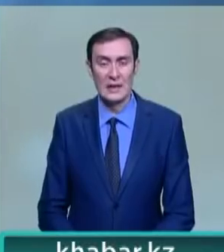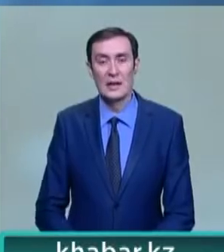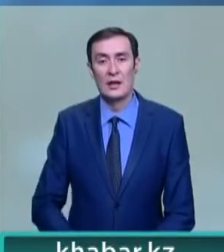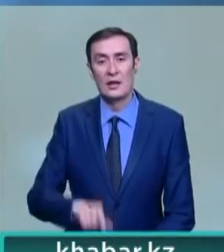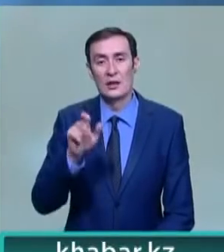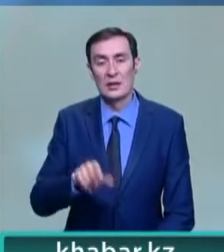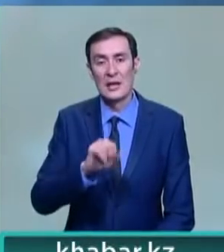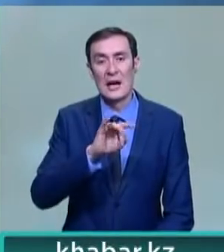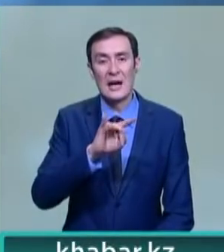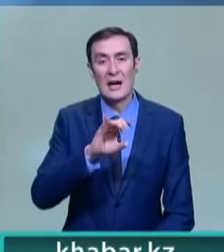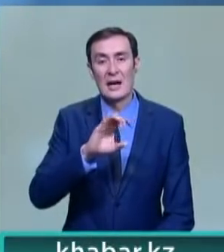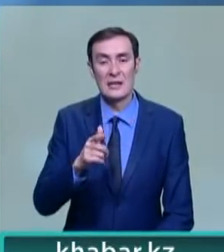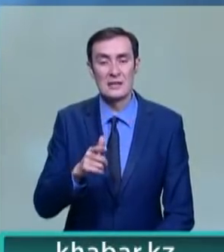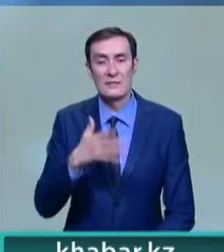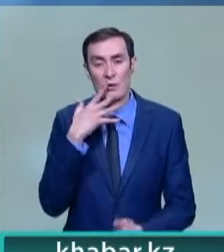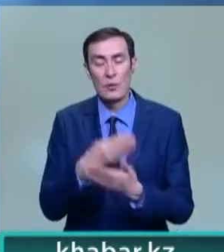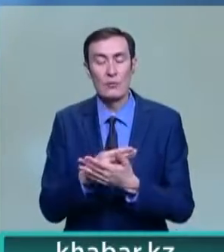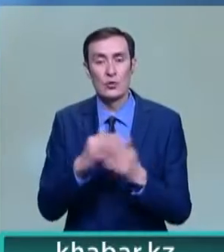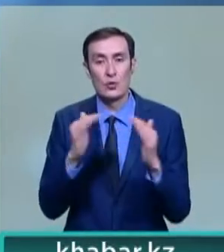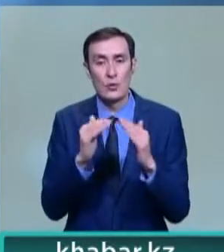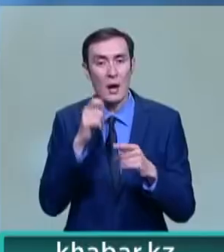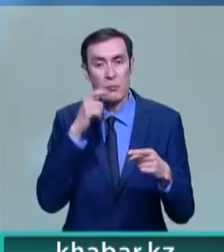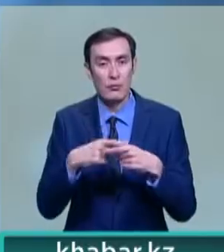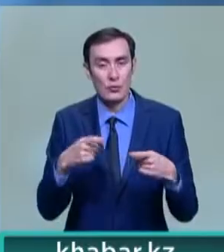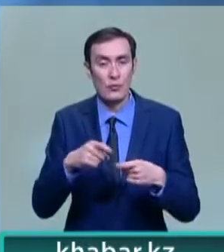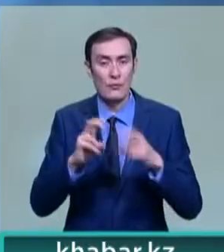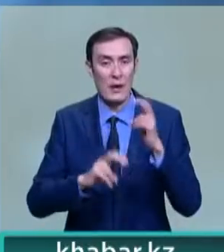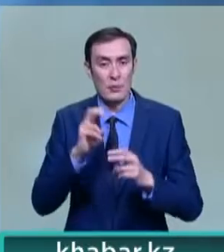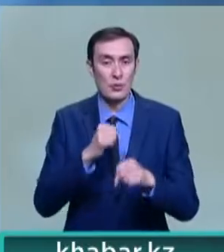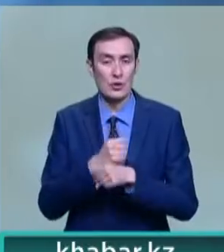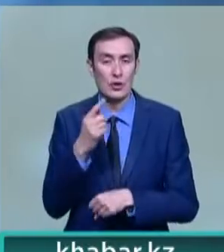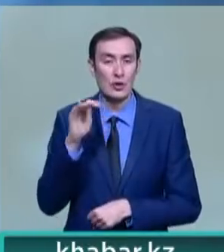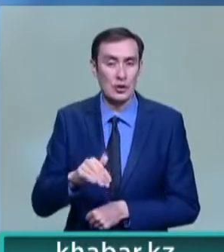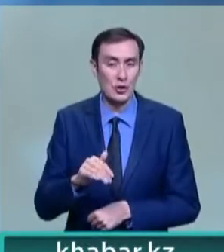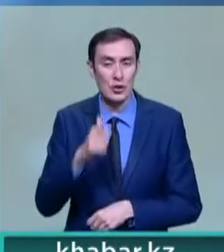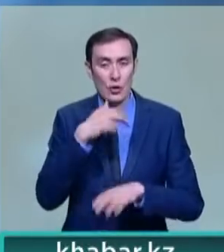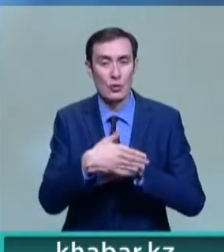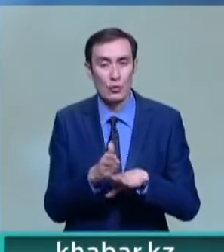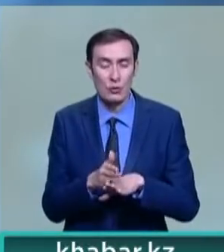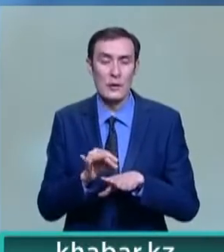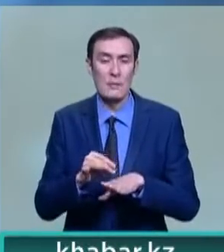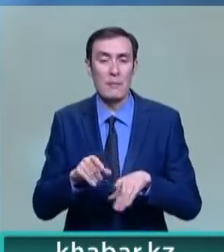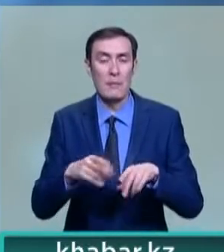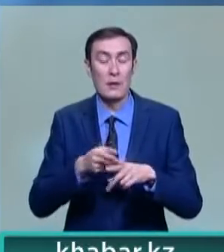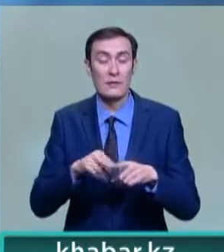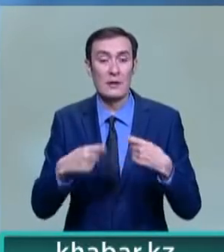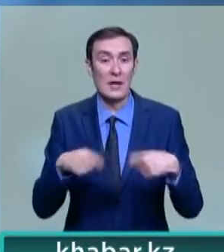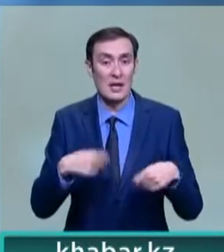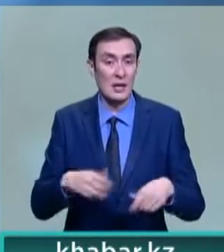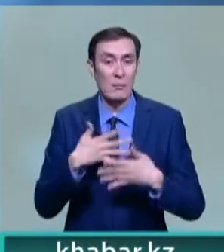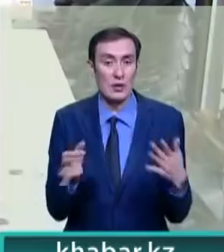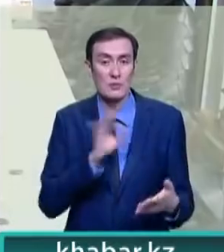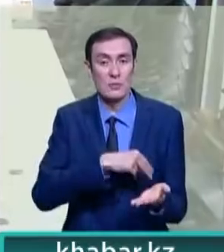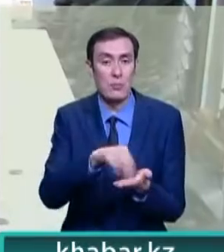Житель Арыси открыл у себя дома обувную фабрику. В месяц он производит около 1000 пар туфель и ботинок. На рынке они пользуются